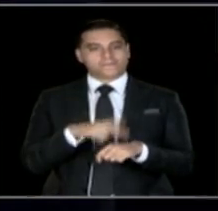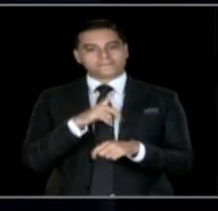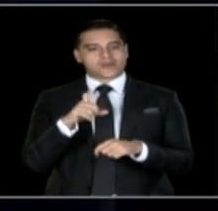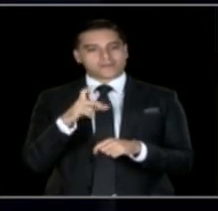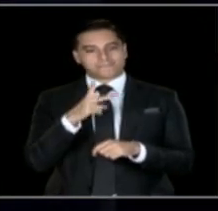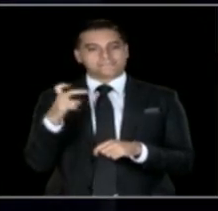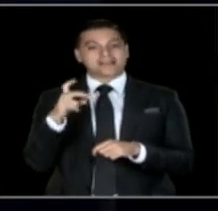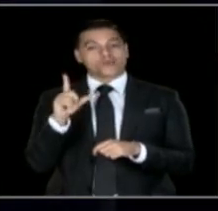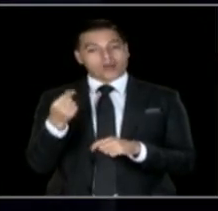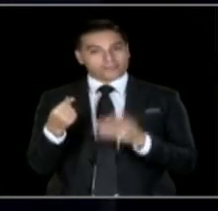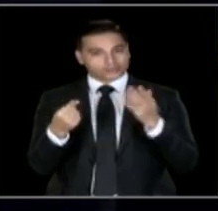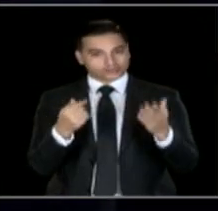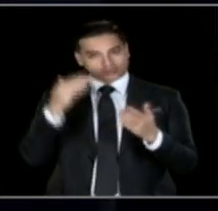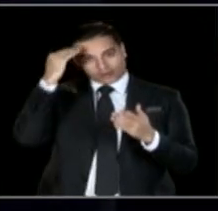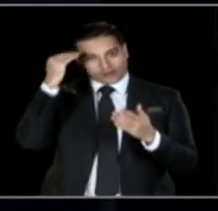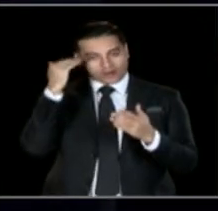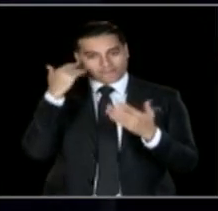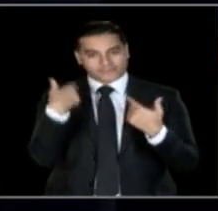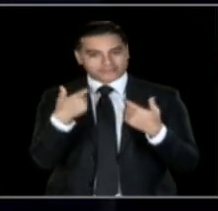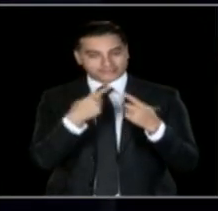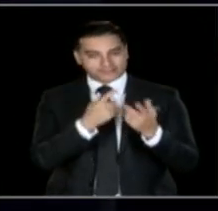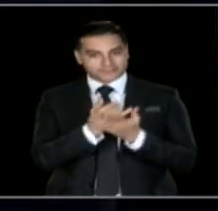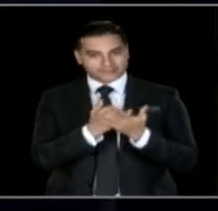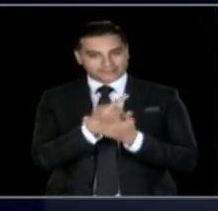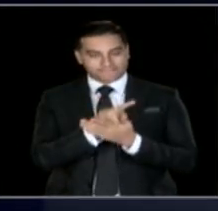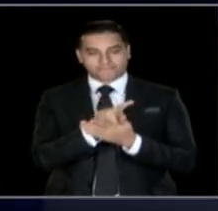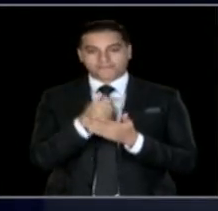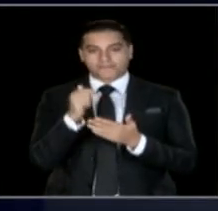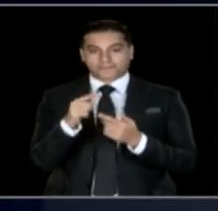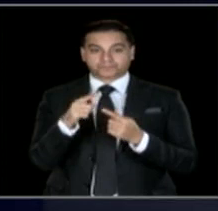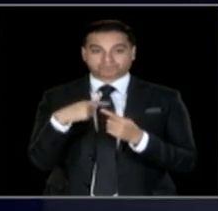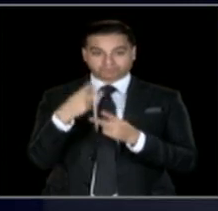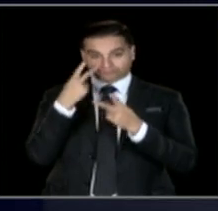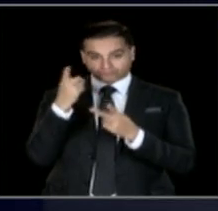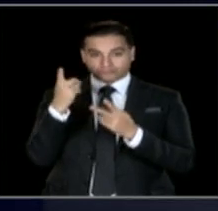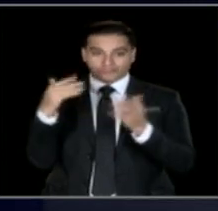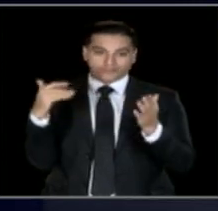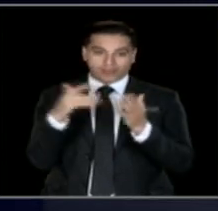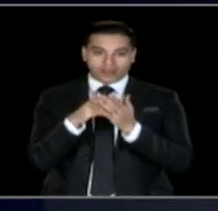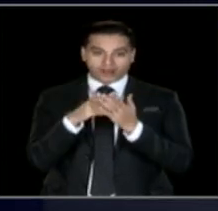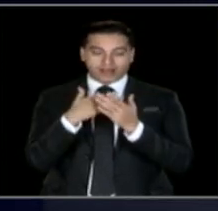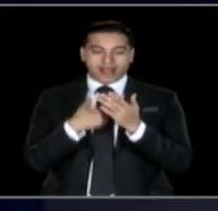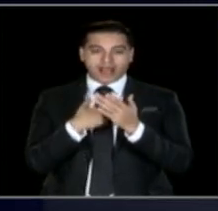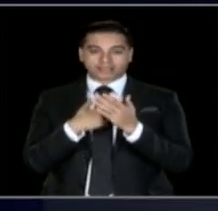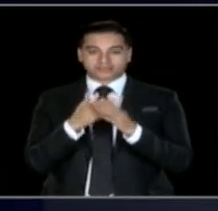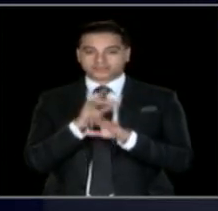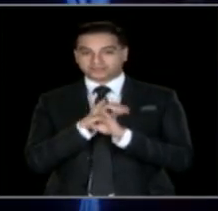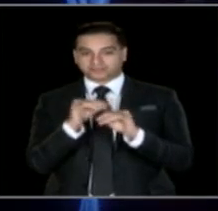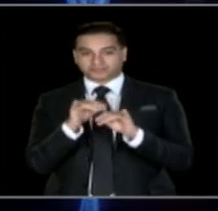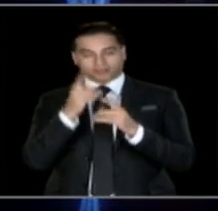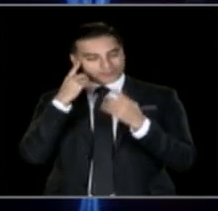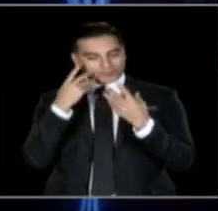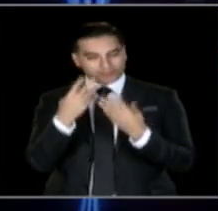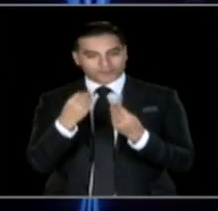215 راهبات الأرمن مصر الجديدة القاهرة. متهيألي انتوا في الآخر لما حسيتوا المباراة طارت